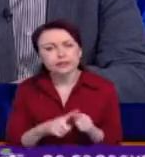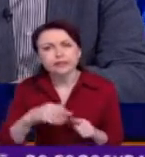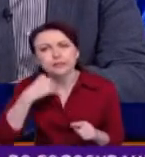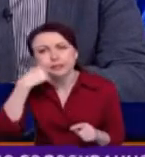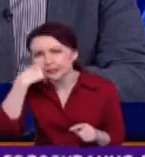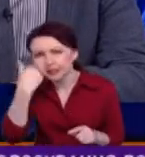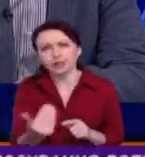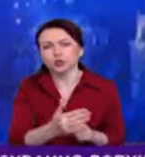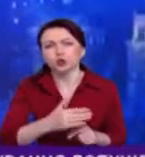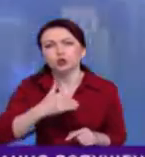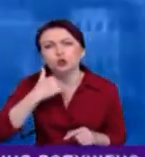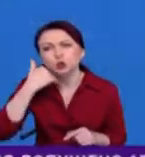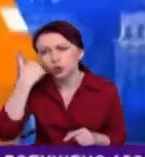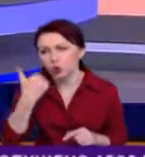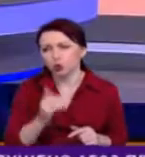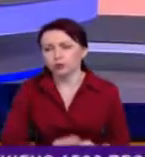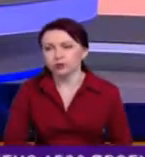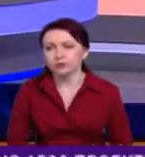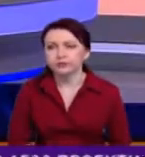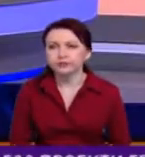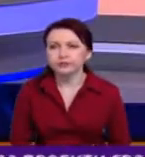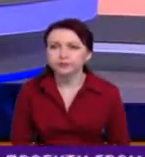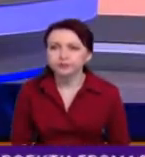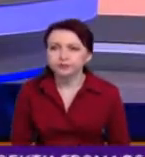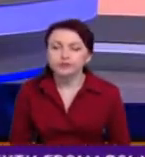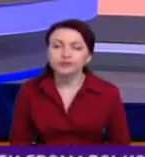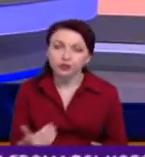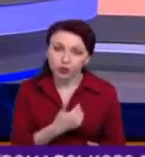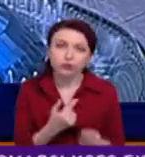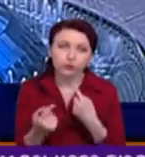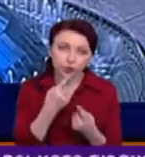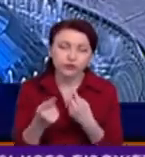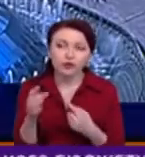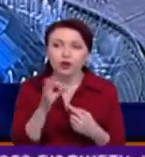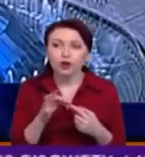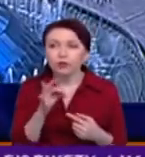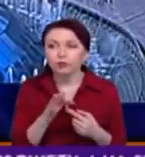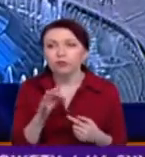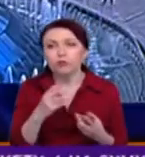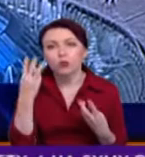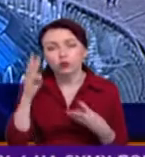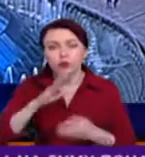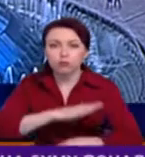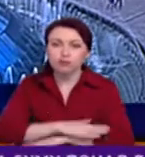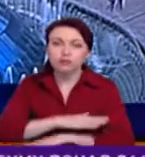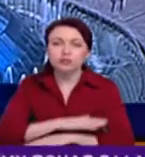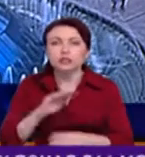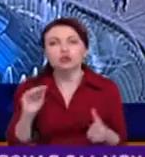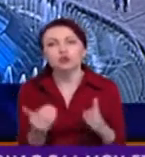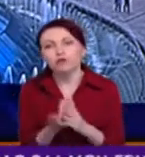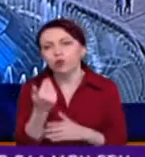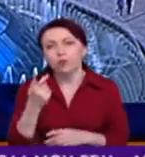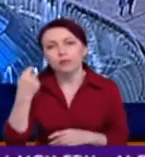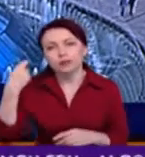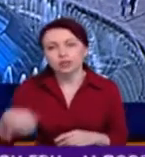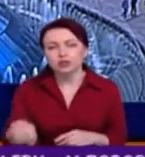Це сором. Дякуємо, дякуємо. Це те, що я хотів би поговорити відносно моделі поведінки новообраного президента. В